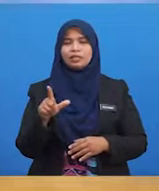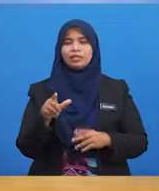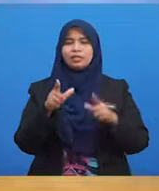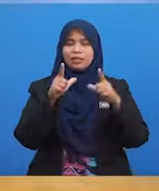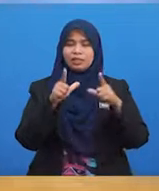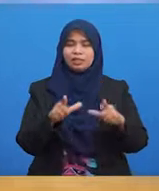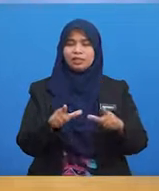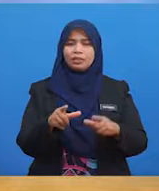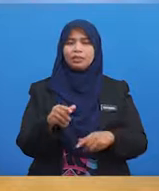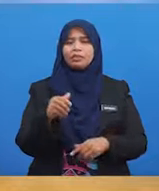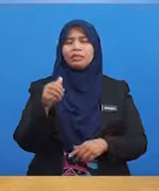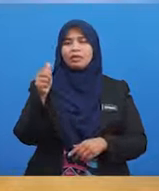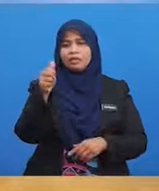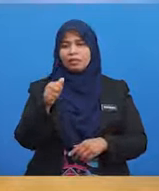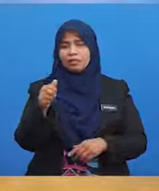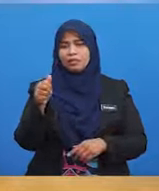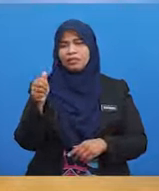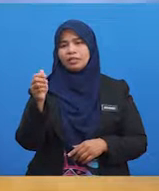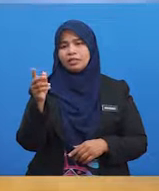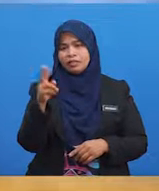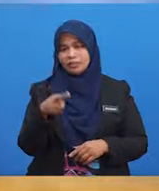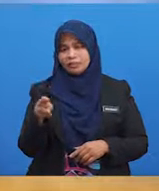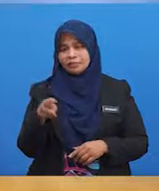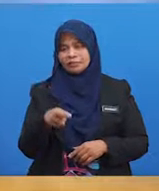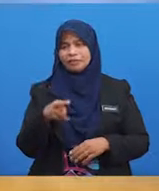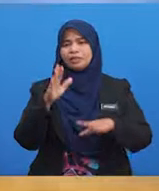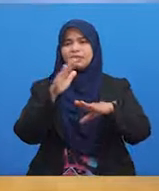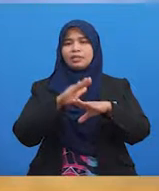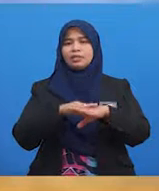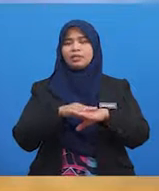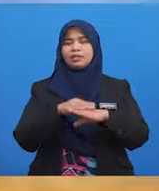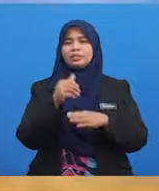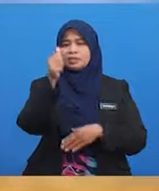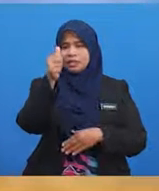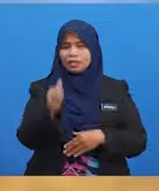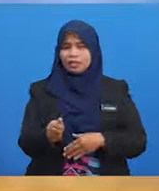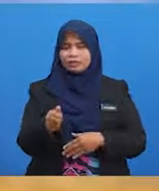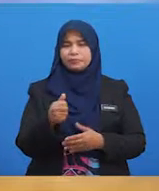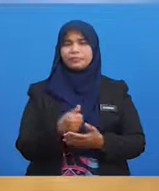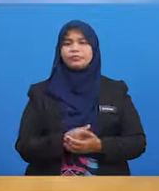letakkan hamzah di atas alif. Ekor,